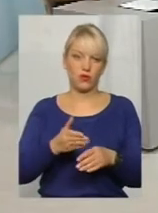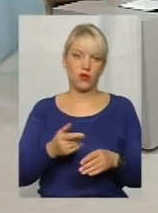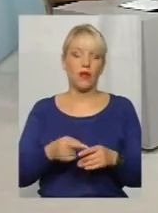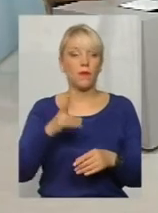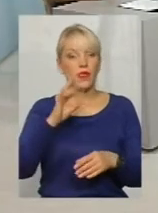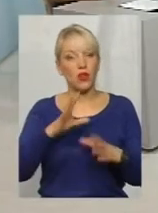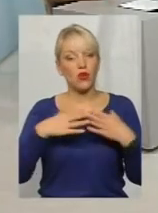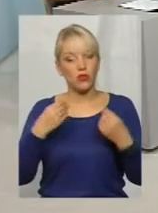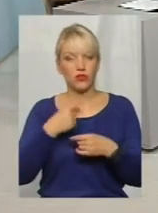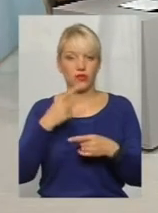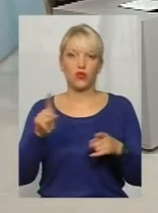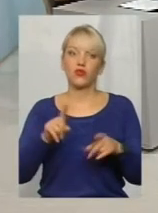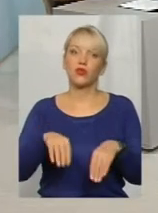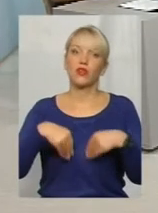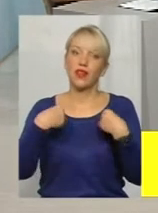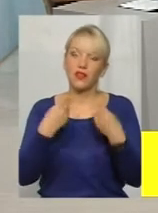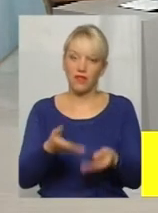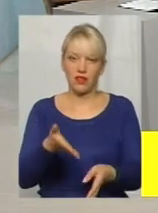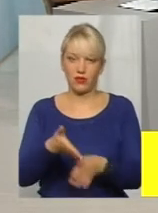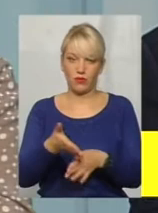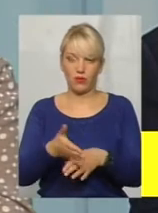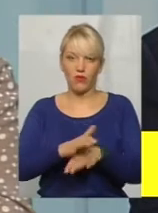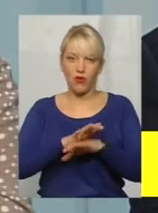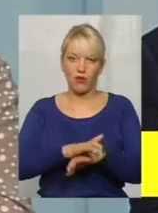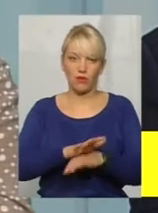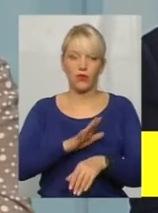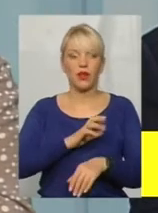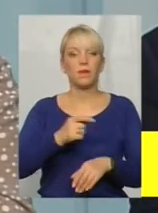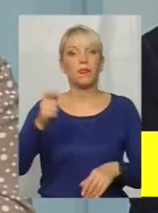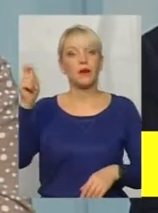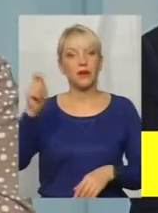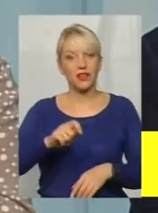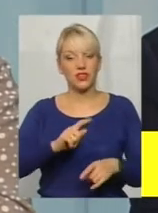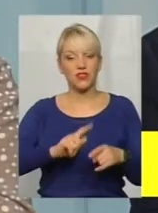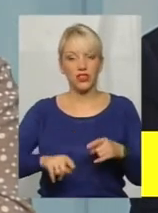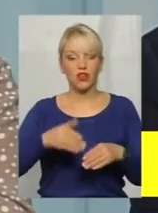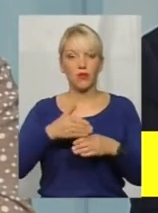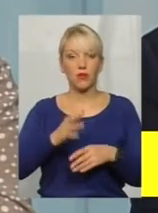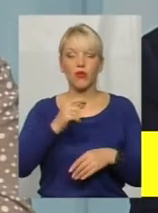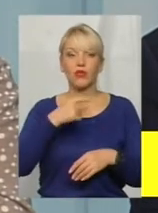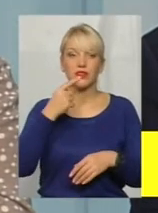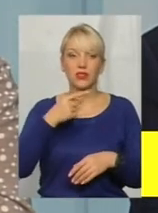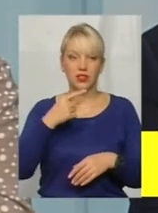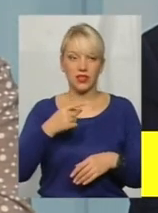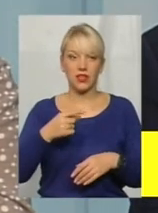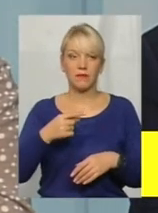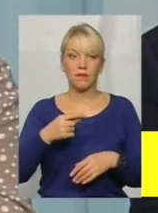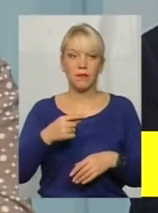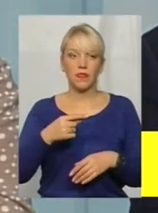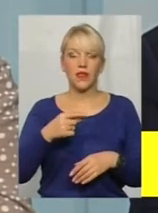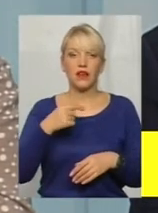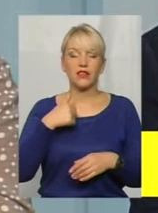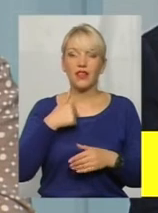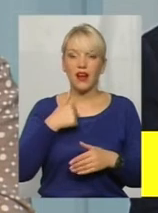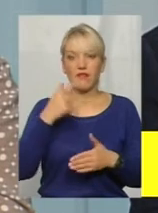родичі кажуть, що вони надавали, все ж таки робили штучне дихання. Приїхала лікар швидкої і за його сказала, я не маю сенсу